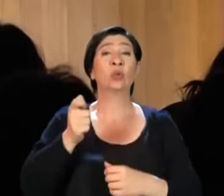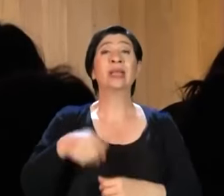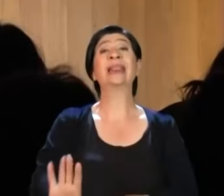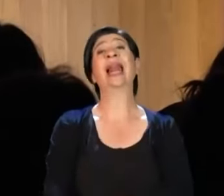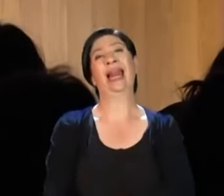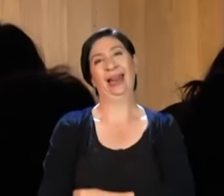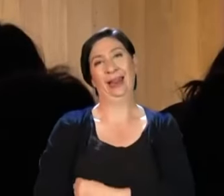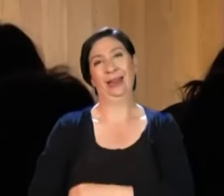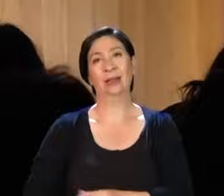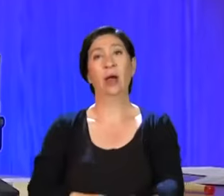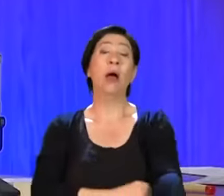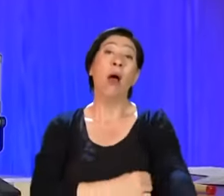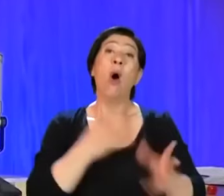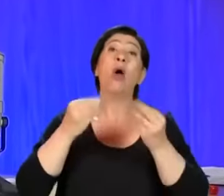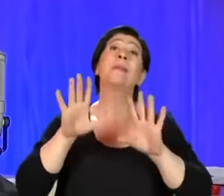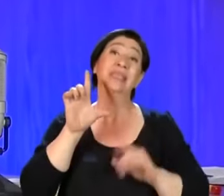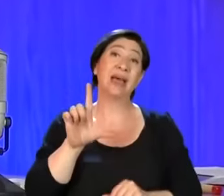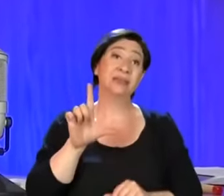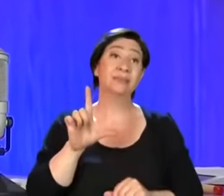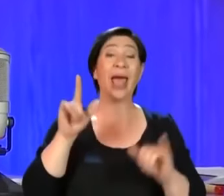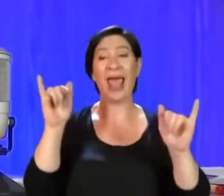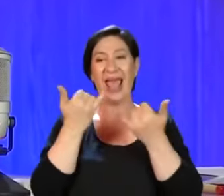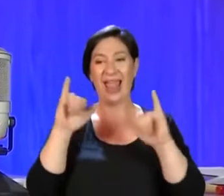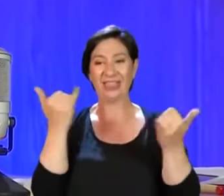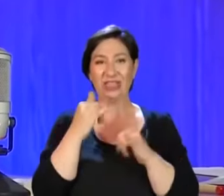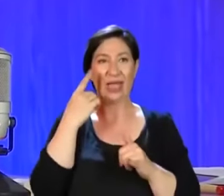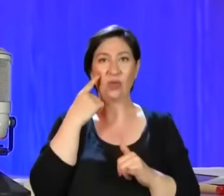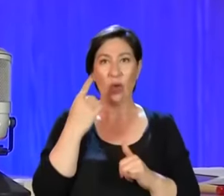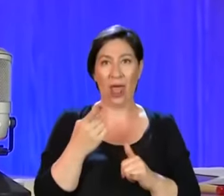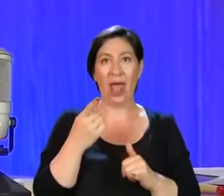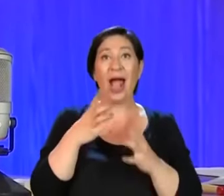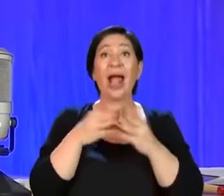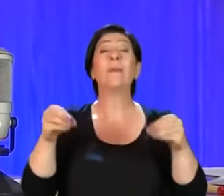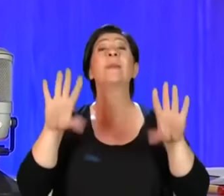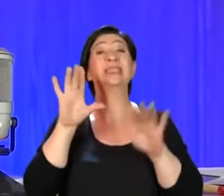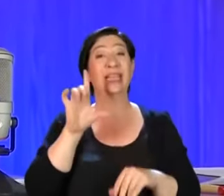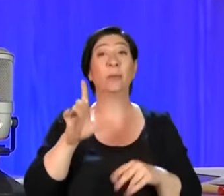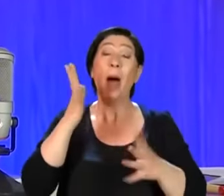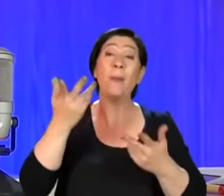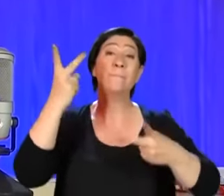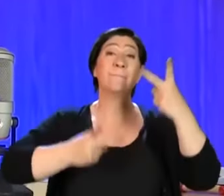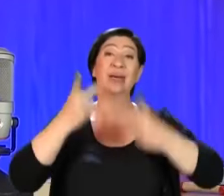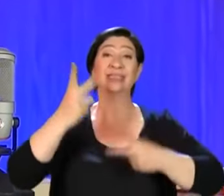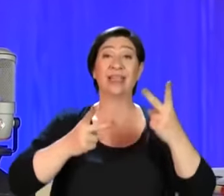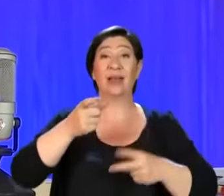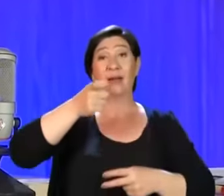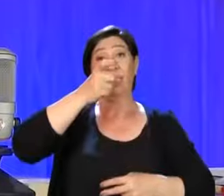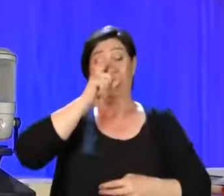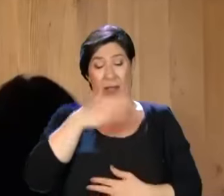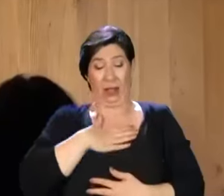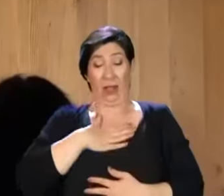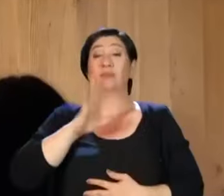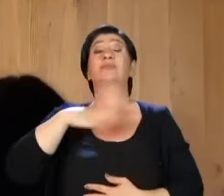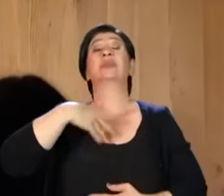değil hayır olmaması lazım zaten aslında yani eğlence yönünü e kaybetmemesi lazım ama bazen hani kraldan çok kralcılık